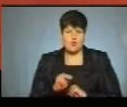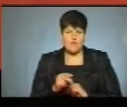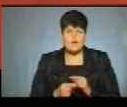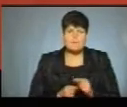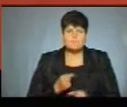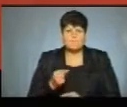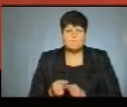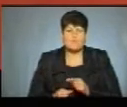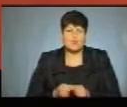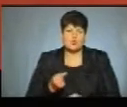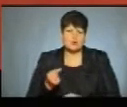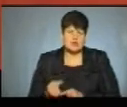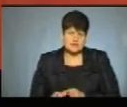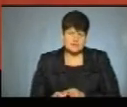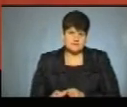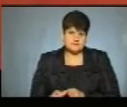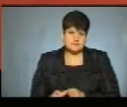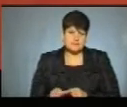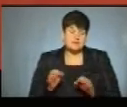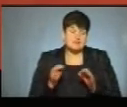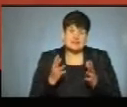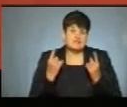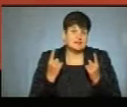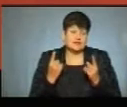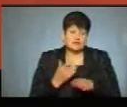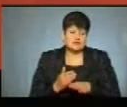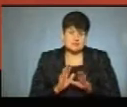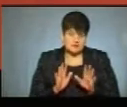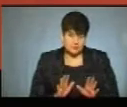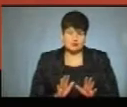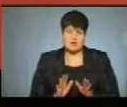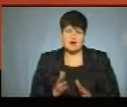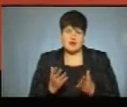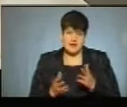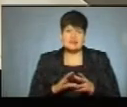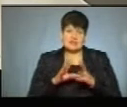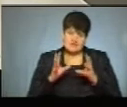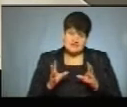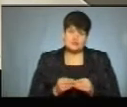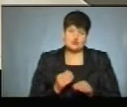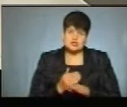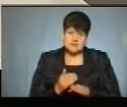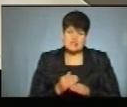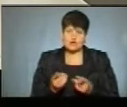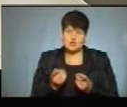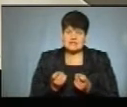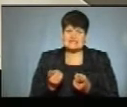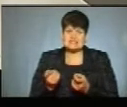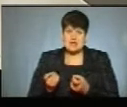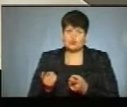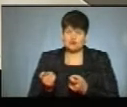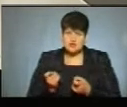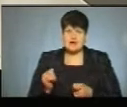покоління, правда, не таку велику частину, яку хотілося б, але все ж якусь частину залучає, і